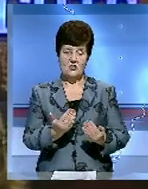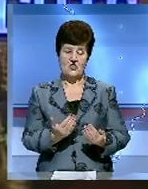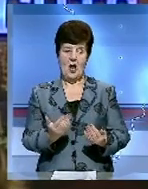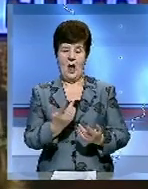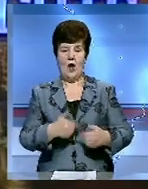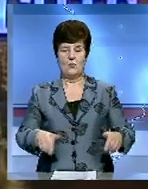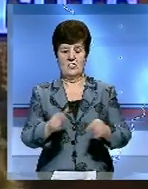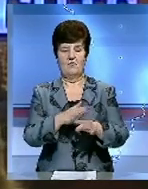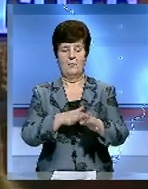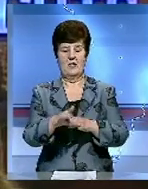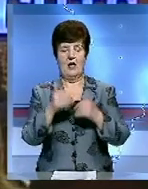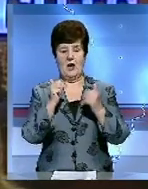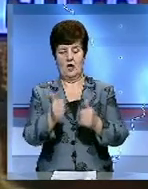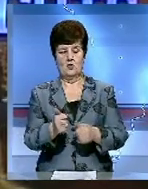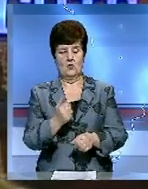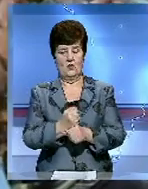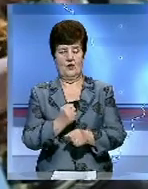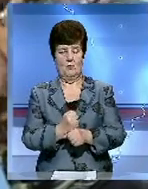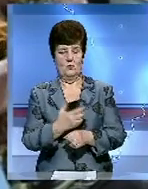работу. Поздравляю вас.